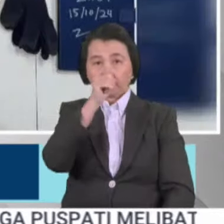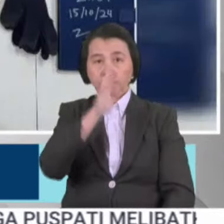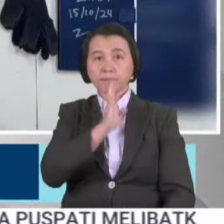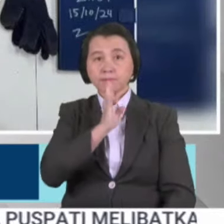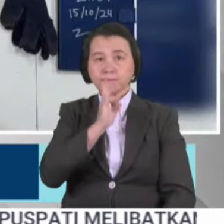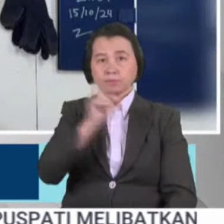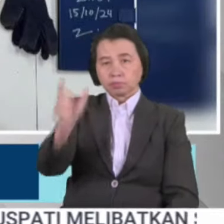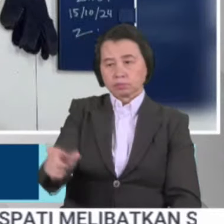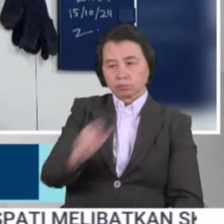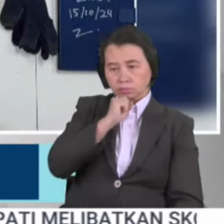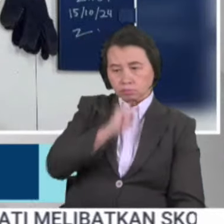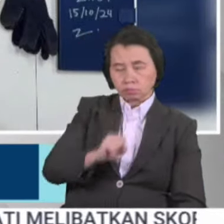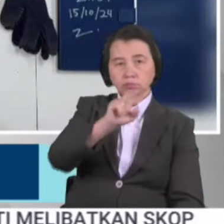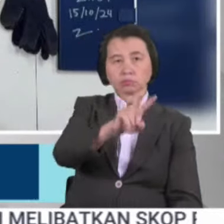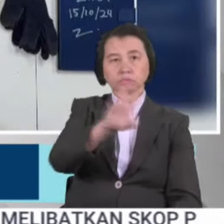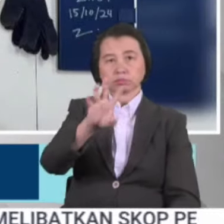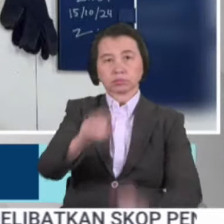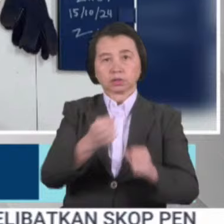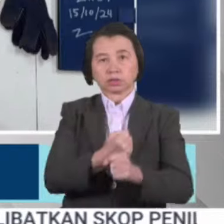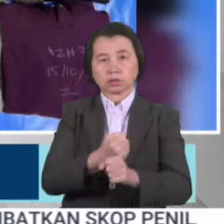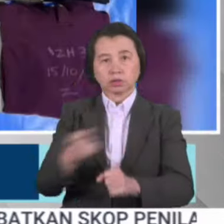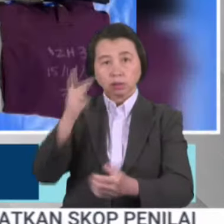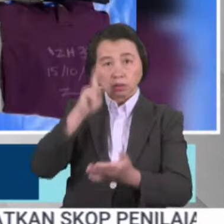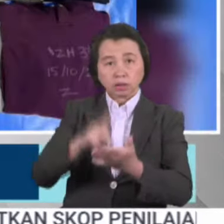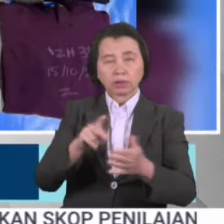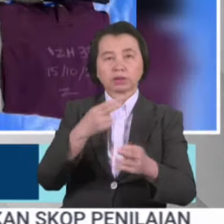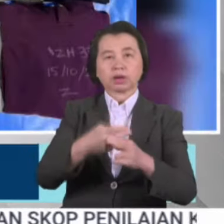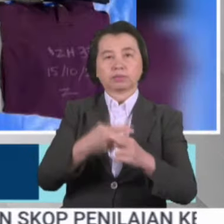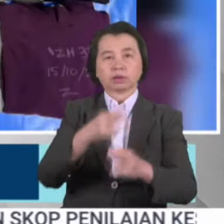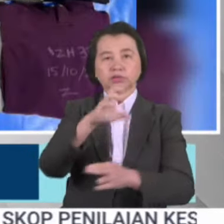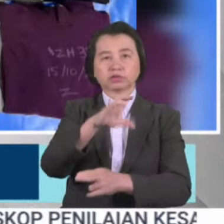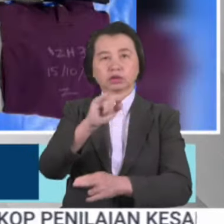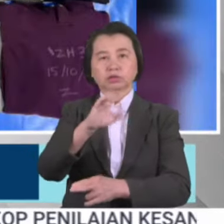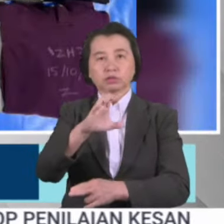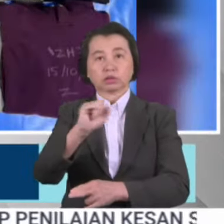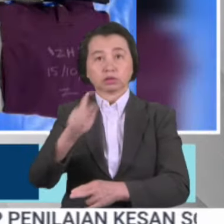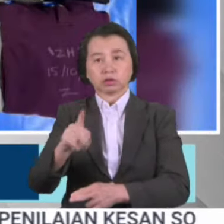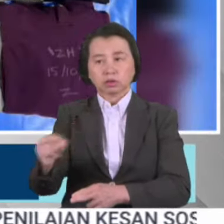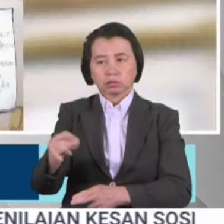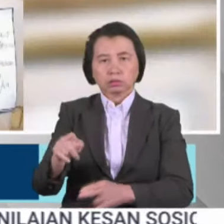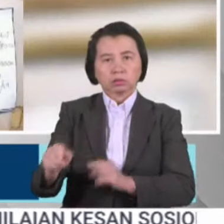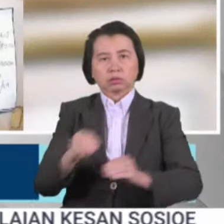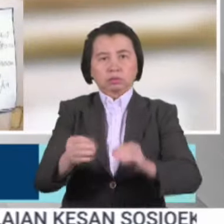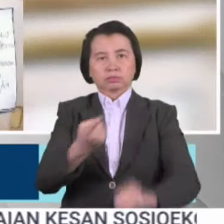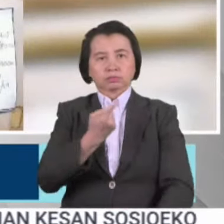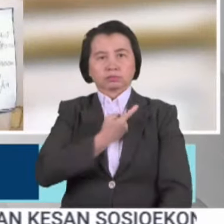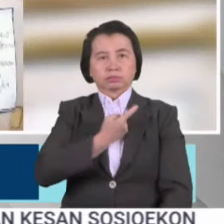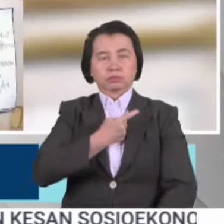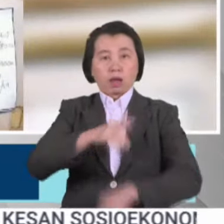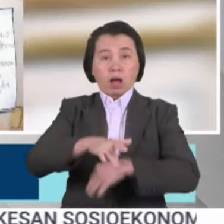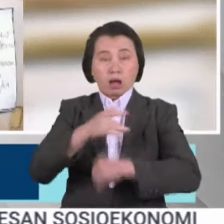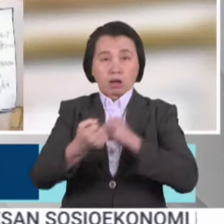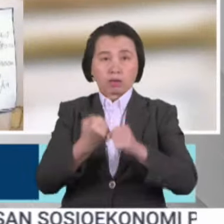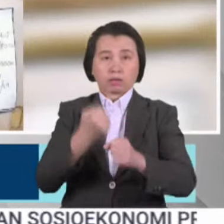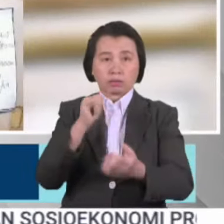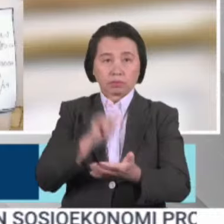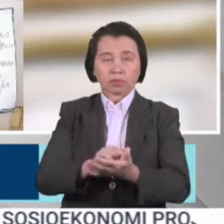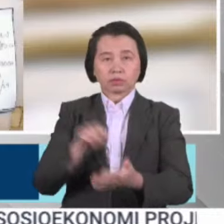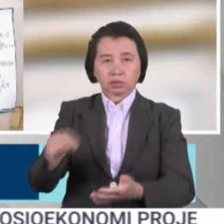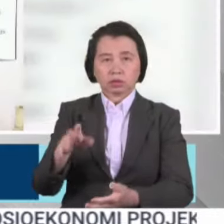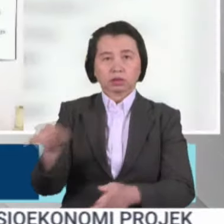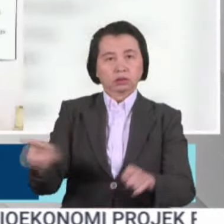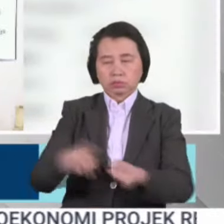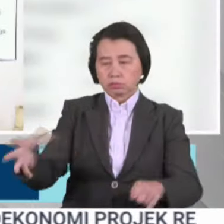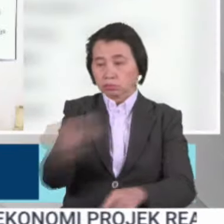berkata suspek yang berusia 24 tahun dan dikenali sebagai cicak bergerak bersendirian sejak awal tahun ini. Turut